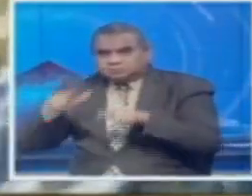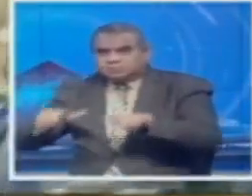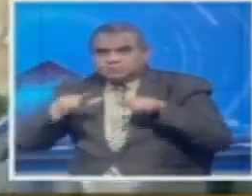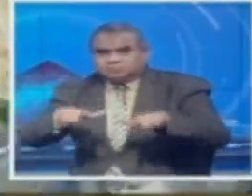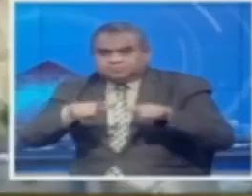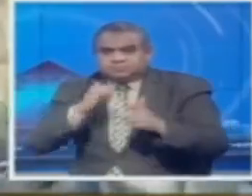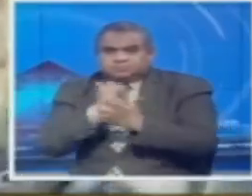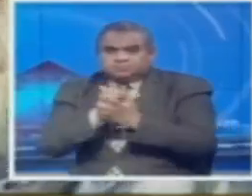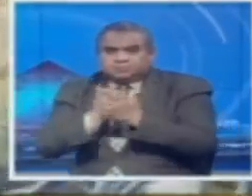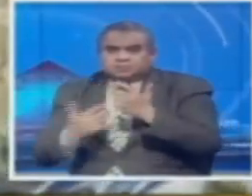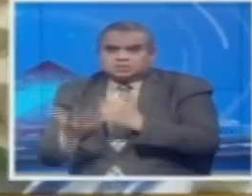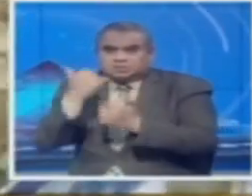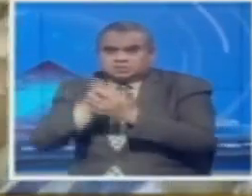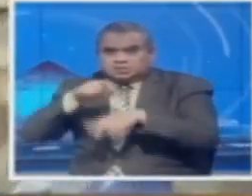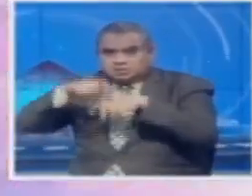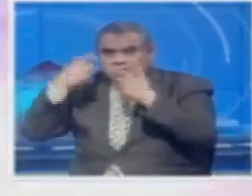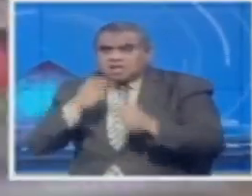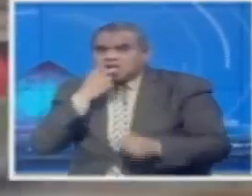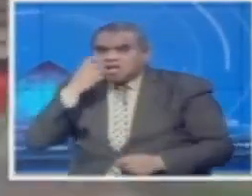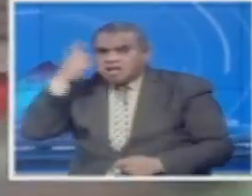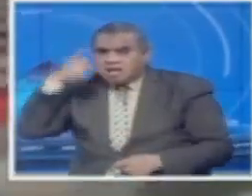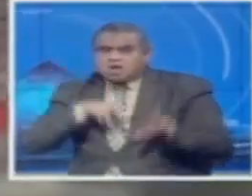الإدارة بقنا والشرقية.